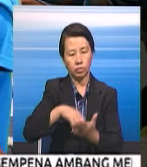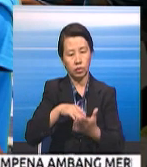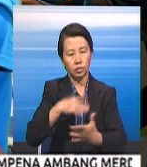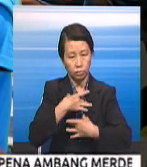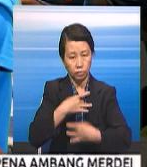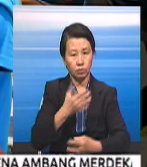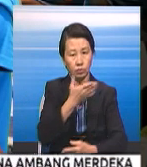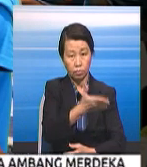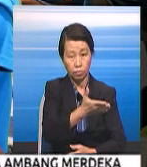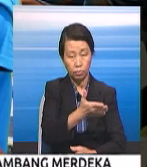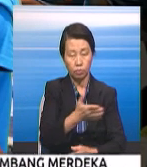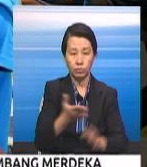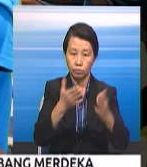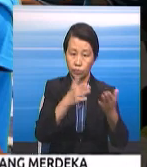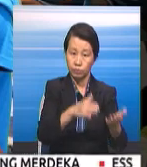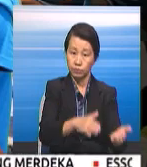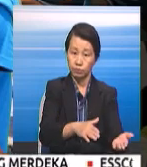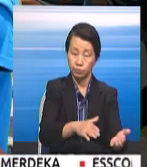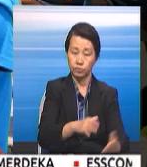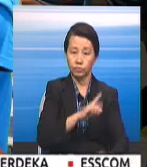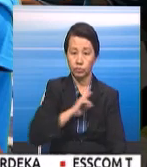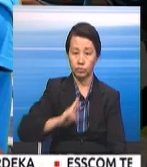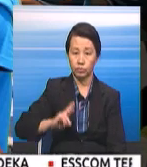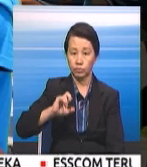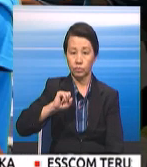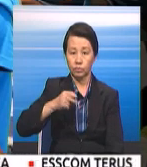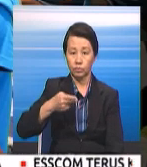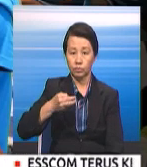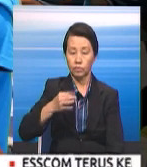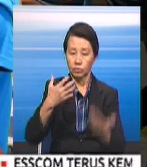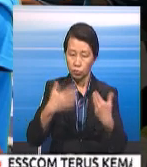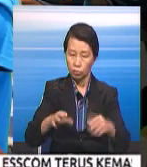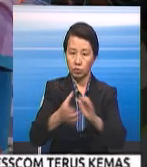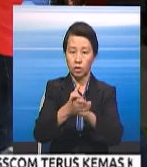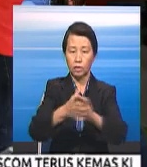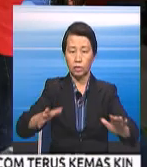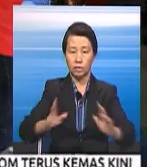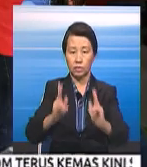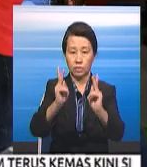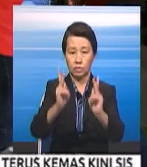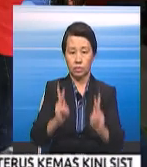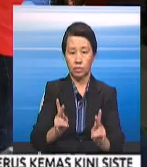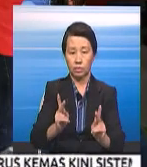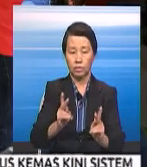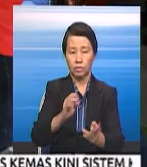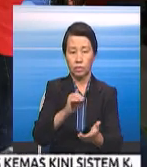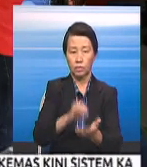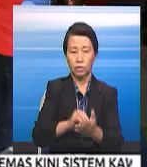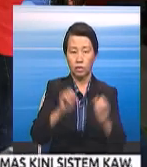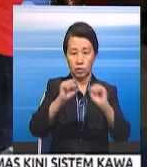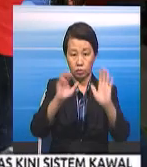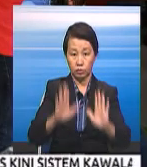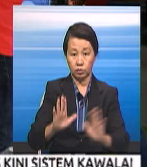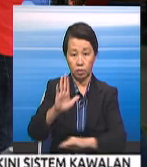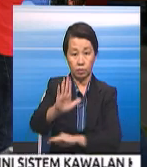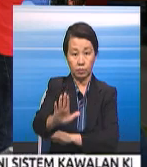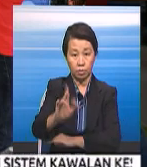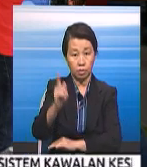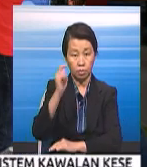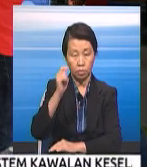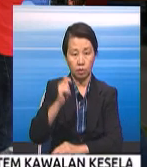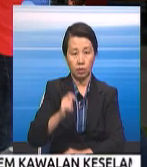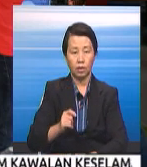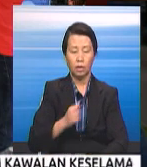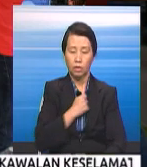pelajarnya. Jenazah Allahyarham Raja Ahmad Alauddin telah selamat dikebumikan di Makam Diraja Shah Alam petang tadi.